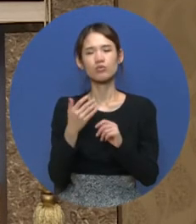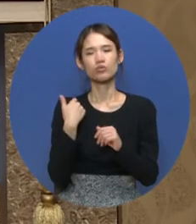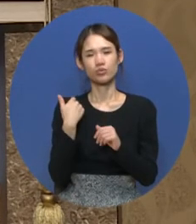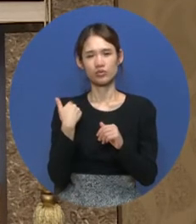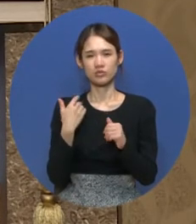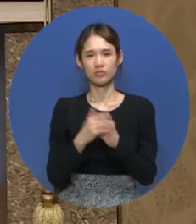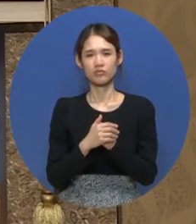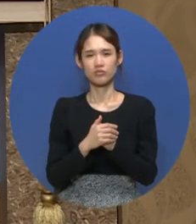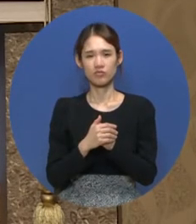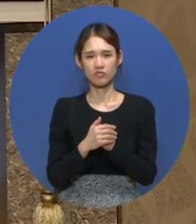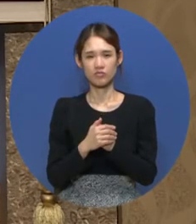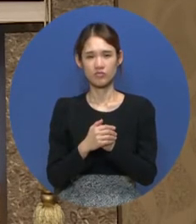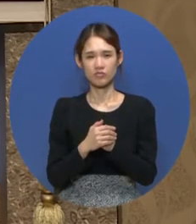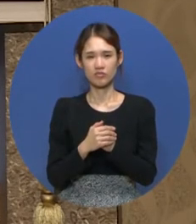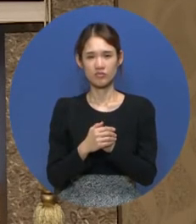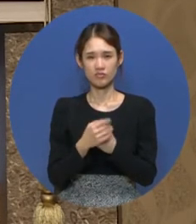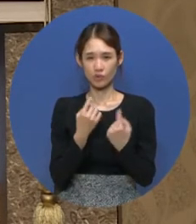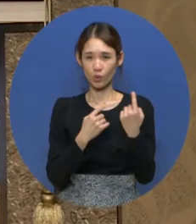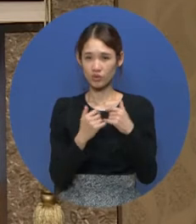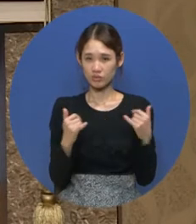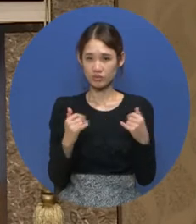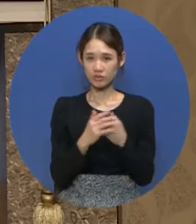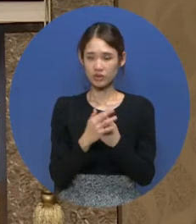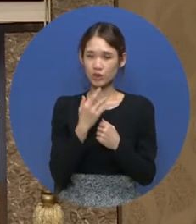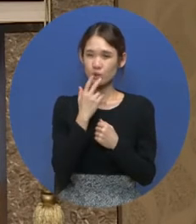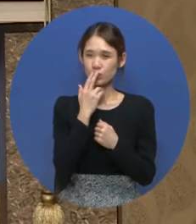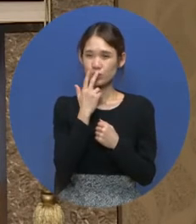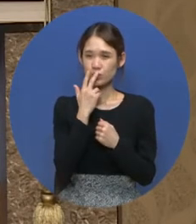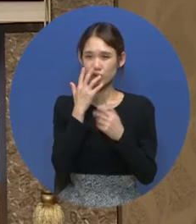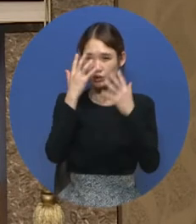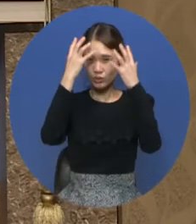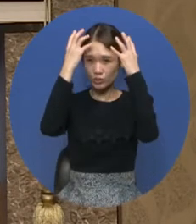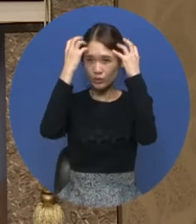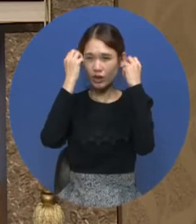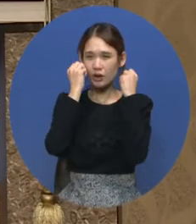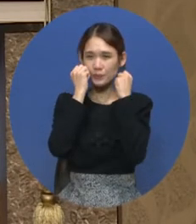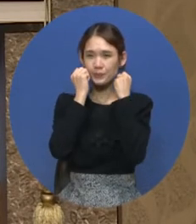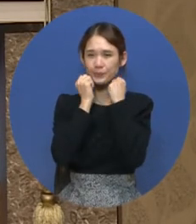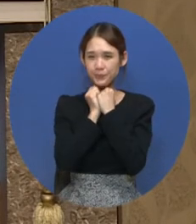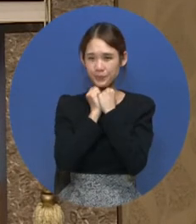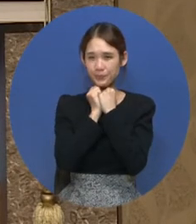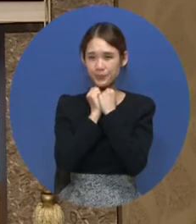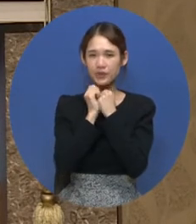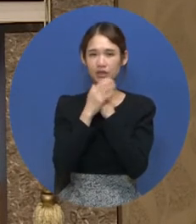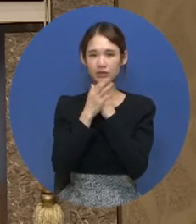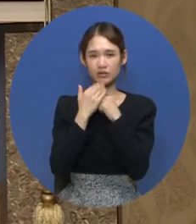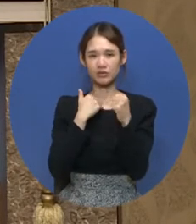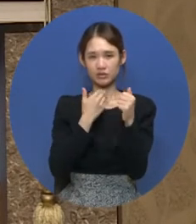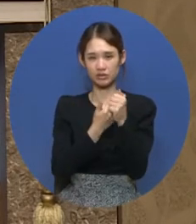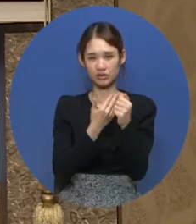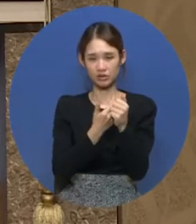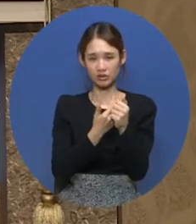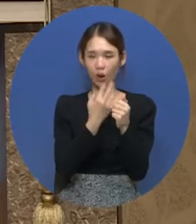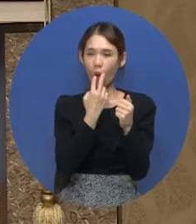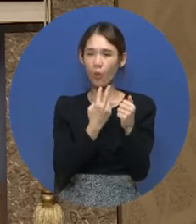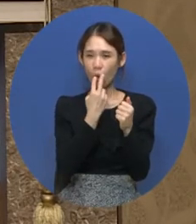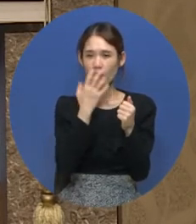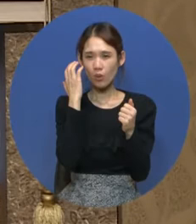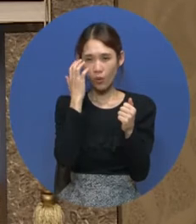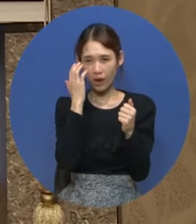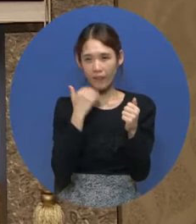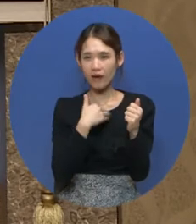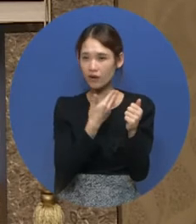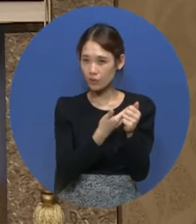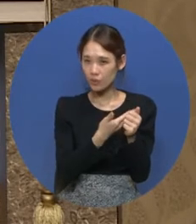우리가 1 뜬 음 오시는 분들은 저희가 일단 그런 복 비닐 봉지 씌우고 막 그렇게 하니까 숨이 곤란하고 또한